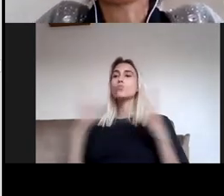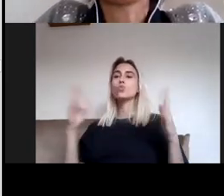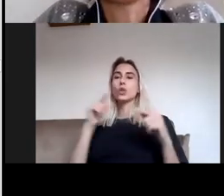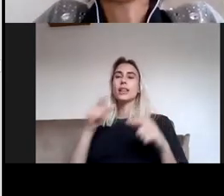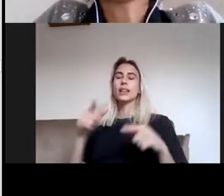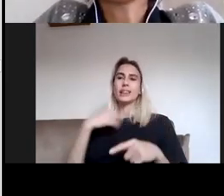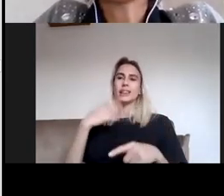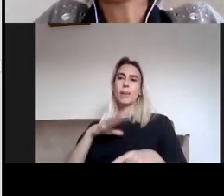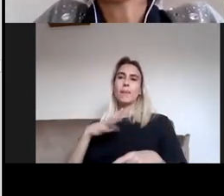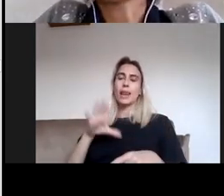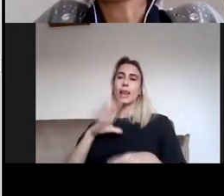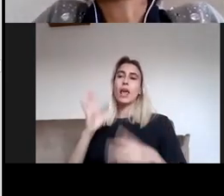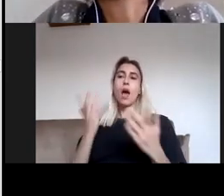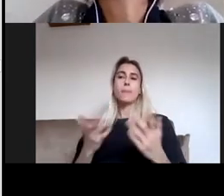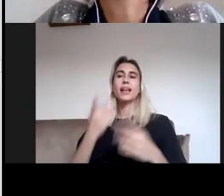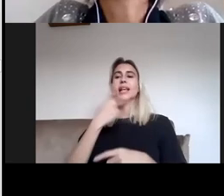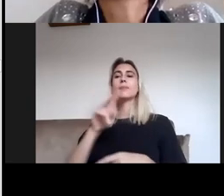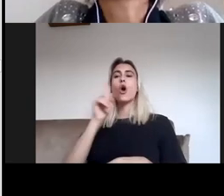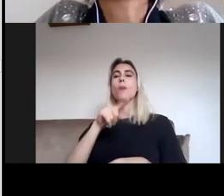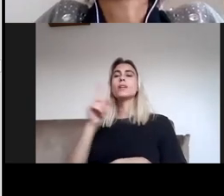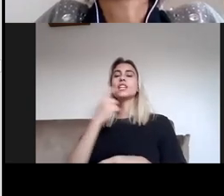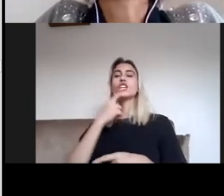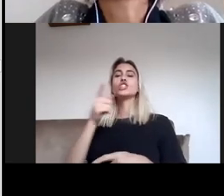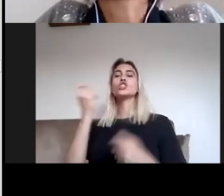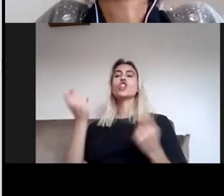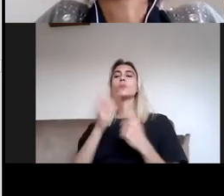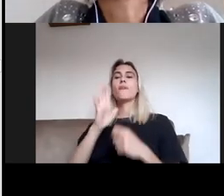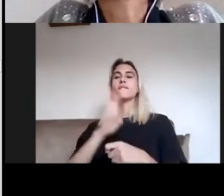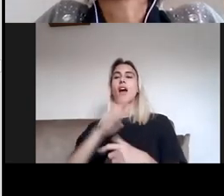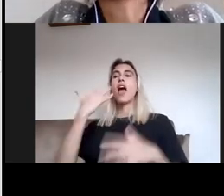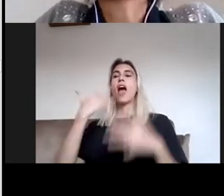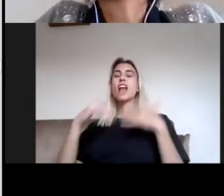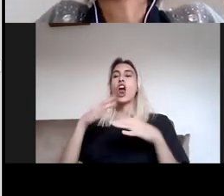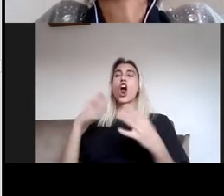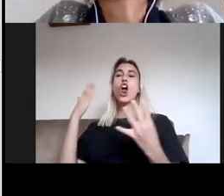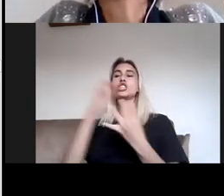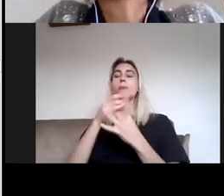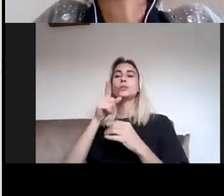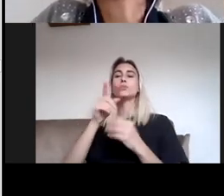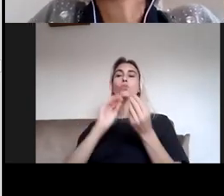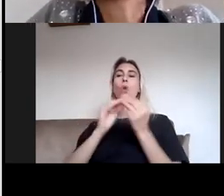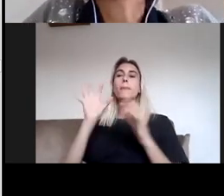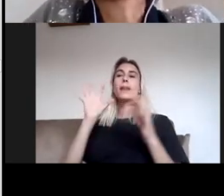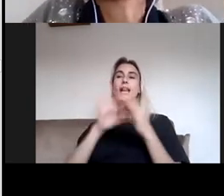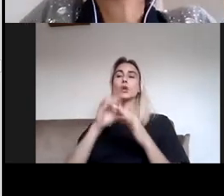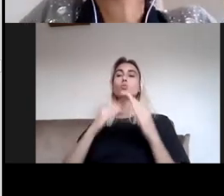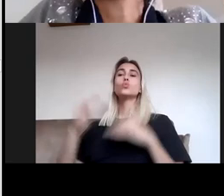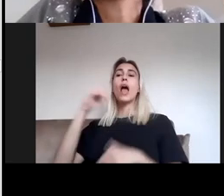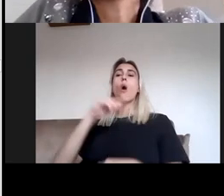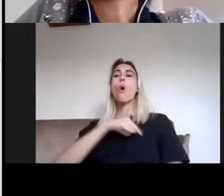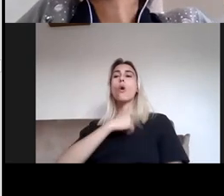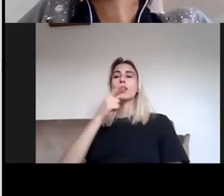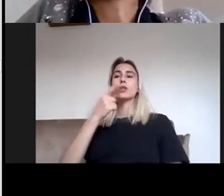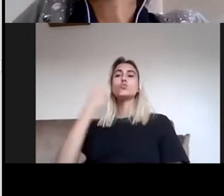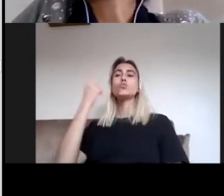temennim ama yine 2011 yılında bir çalışma var. Engellerin erişilebilirlik sorunuyla ilgili. Genellikle yüksek oranda yani